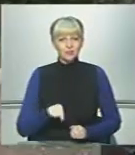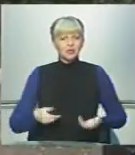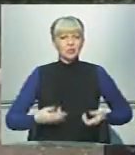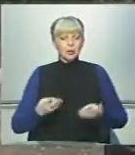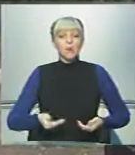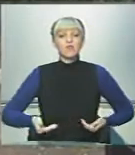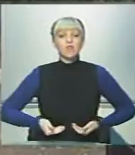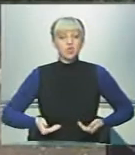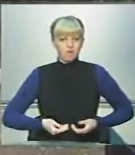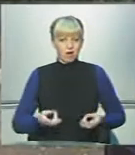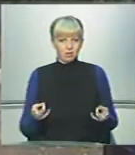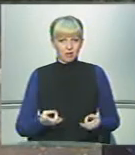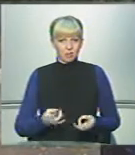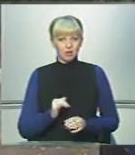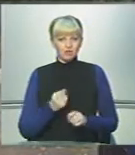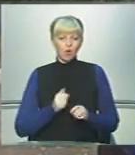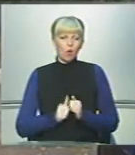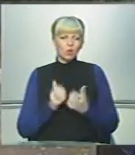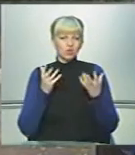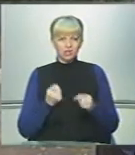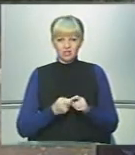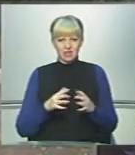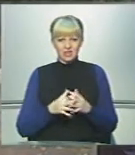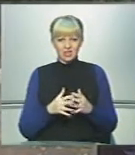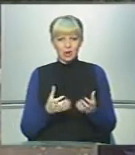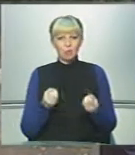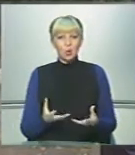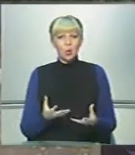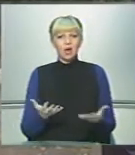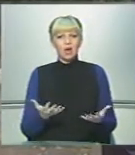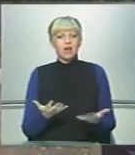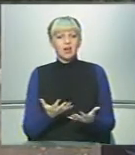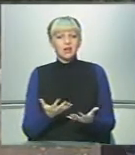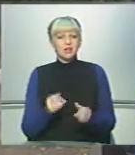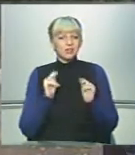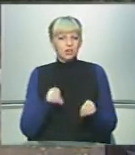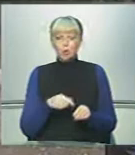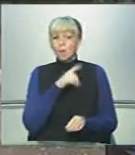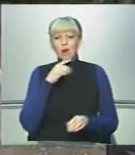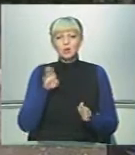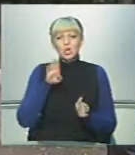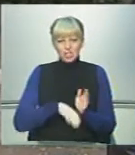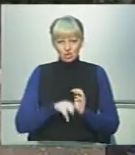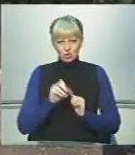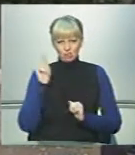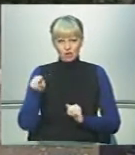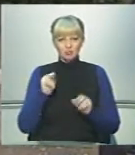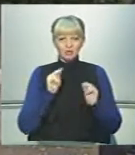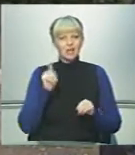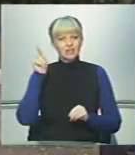треба виживати. І це кожен день – це війна. Просто яким макаром, чесно, тут набагато гірше, ніж там.